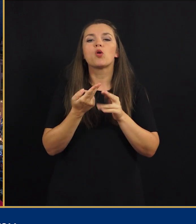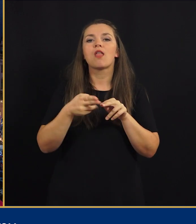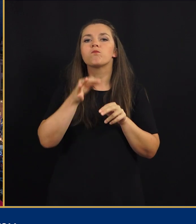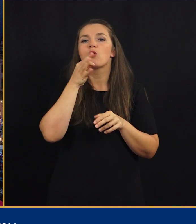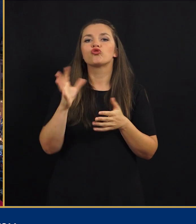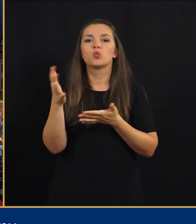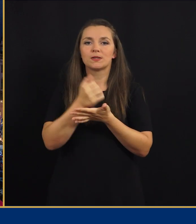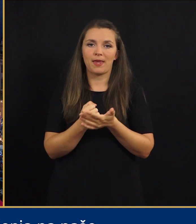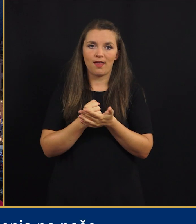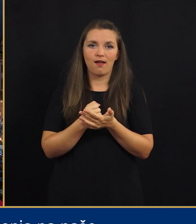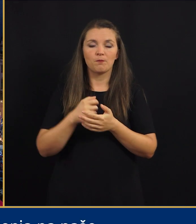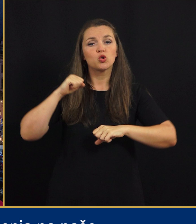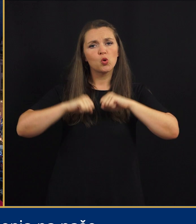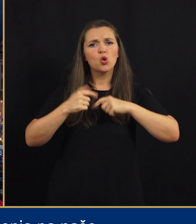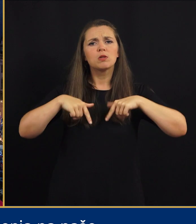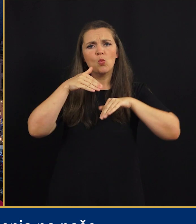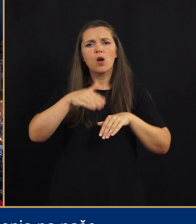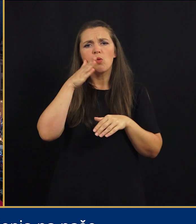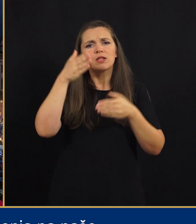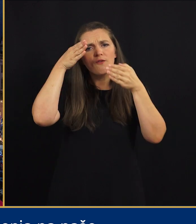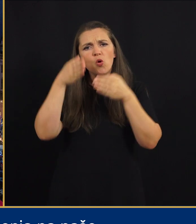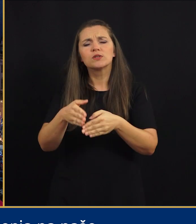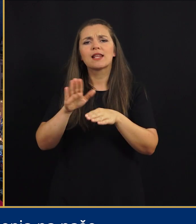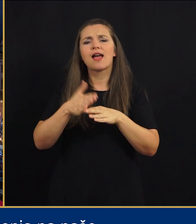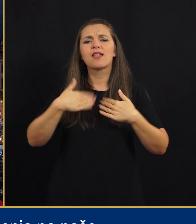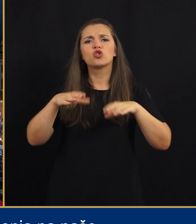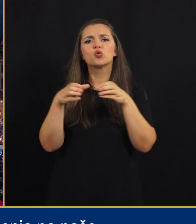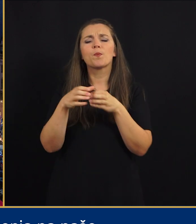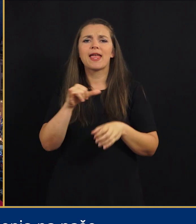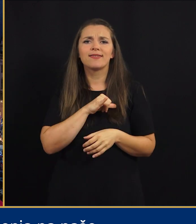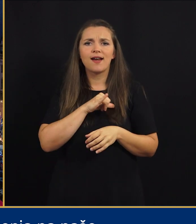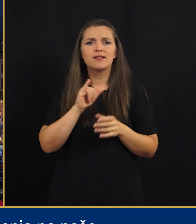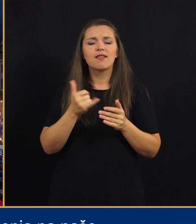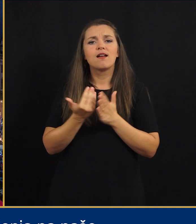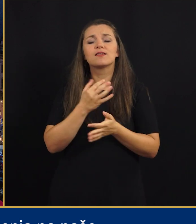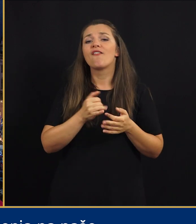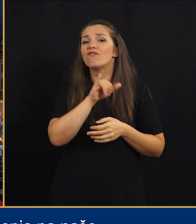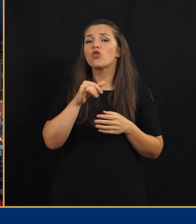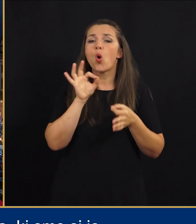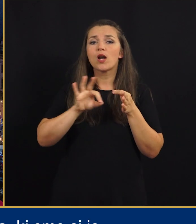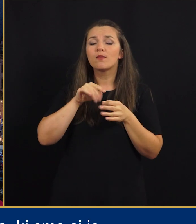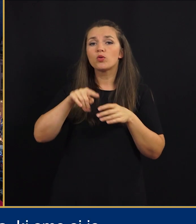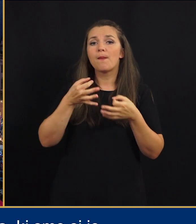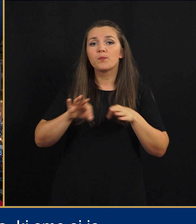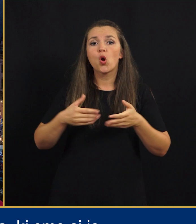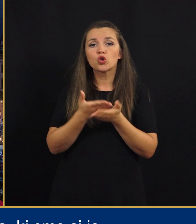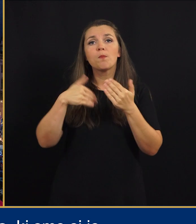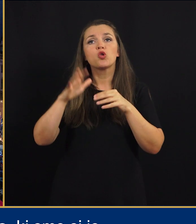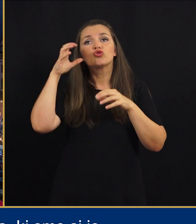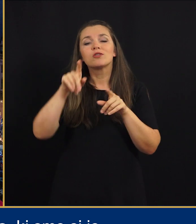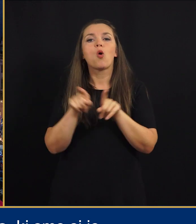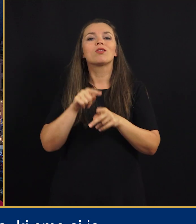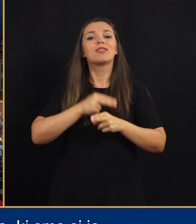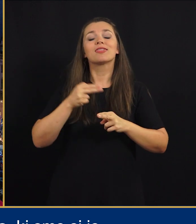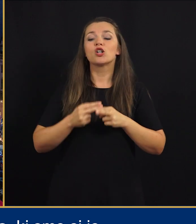najboljše uspehe. Sposobni moramo biti osredotočeni na naše skupne interese, da zavedno ohranimo ta prostor pod soncem kot